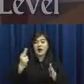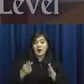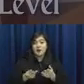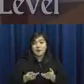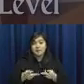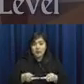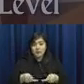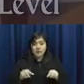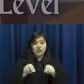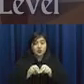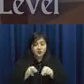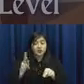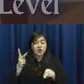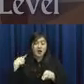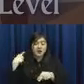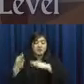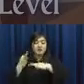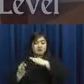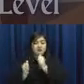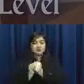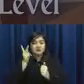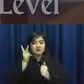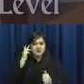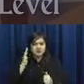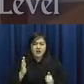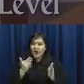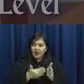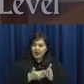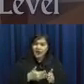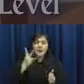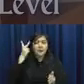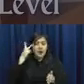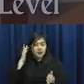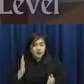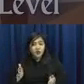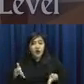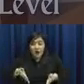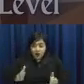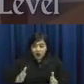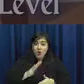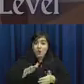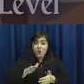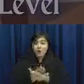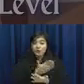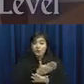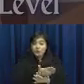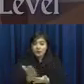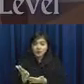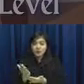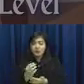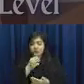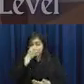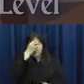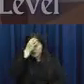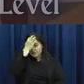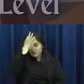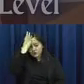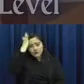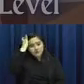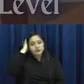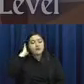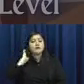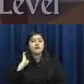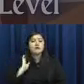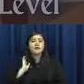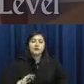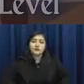say, ilan? Di po ba? Buti pa pag pumunta kayo sa ibang lugar eh. Pag pumunta kayo sa mall, pag nag-outing yung family